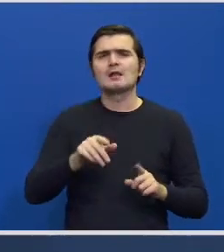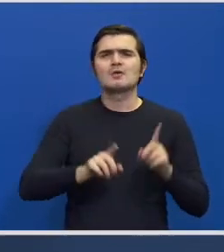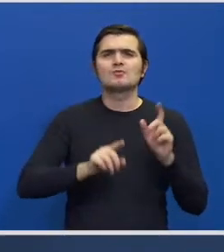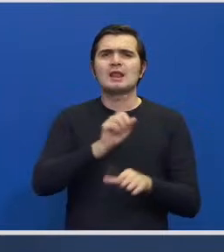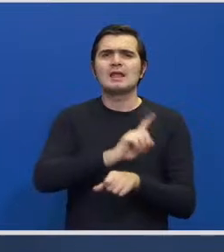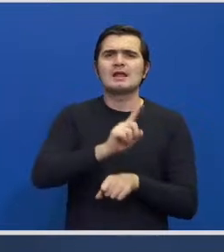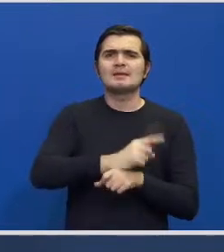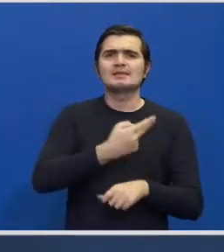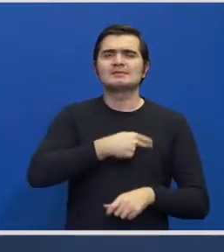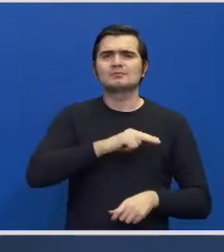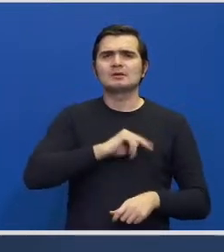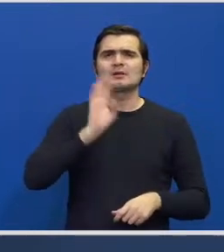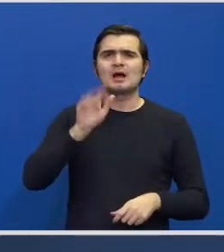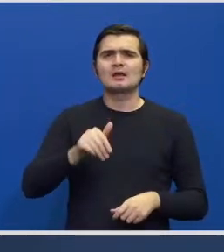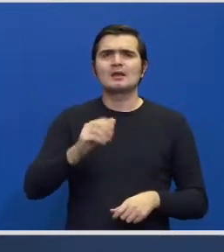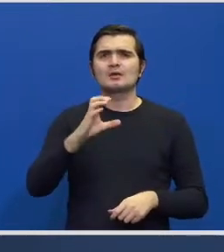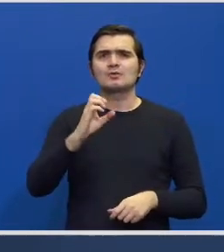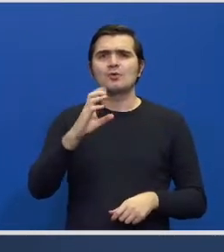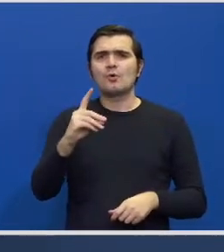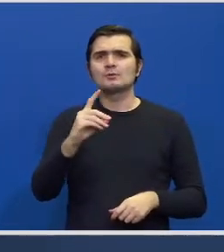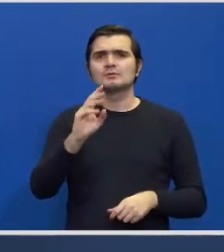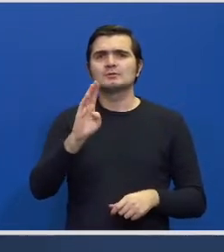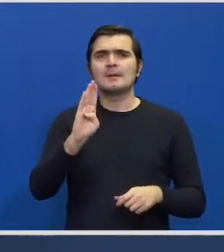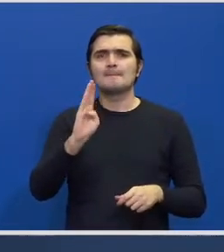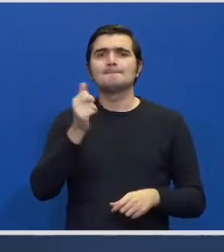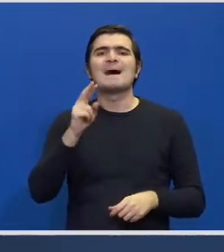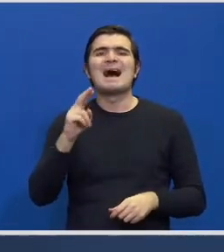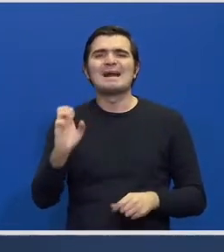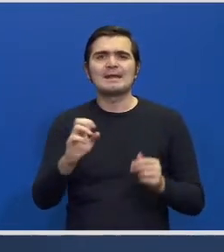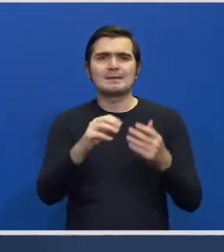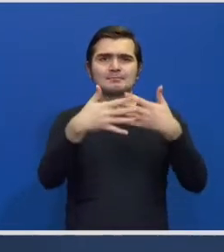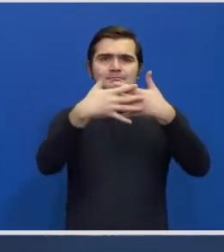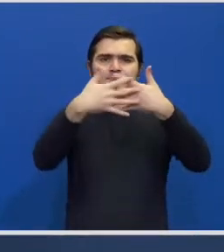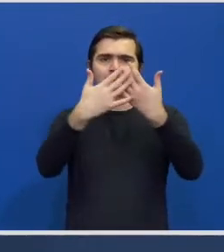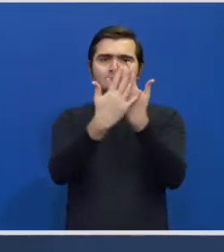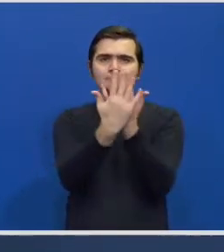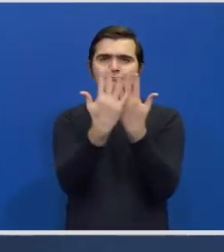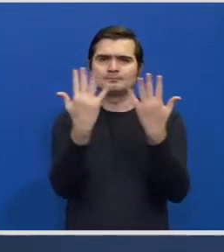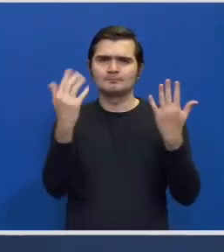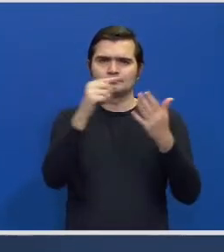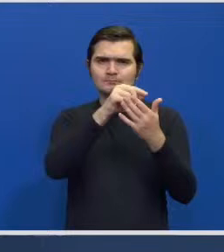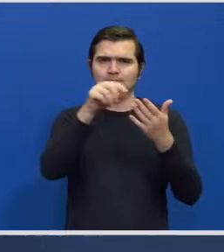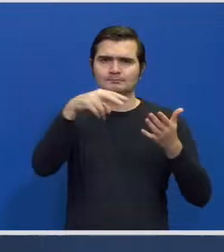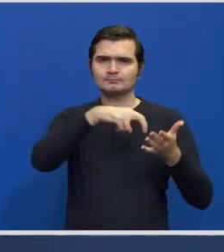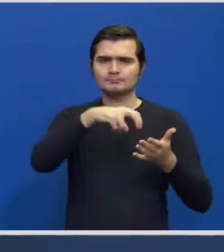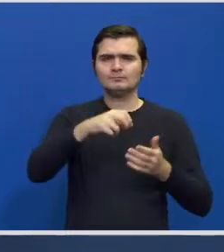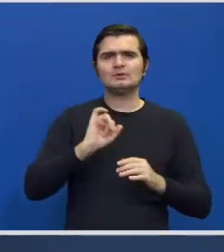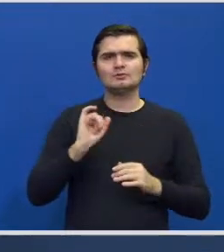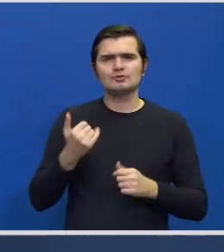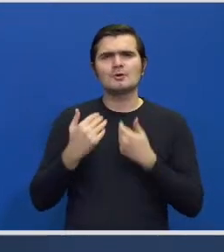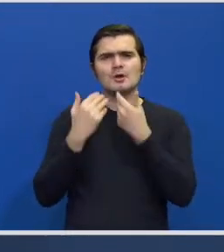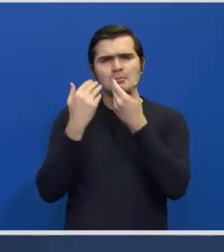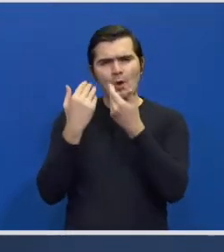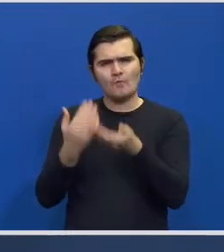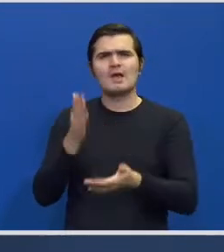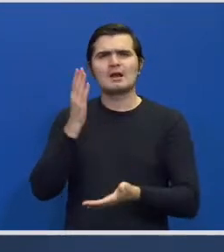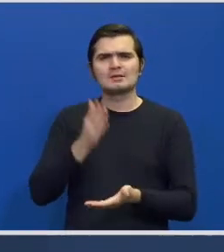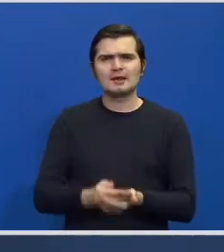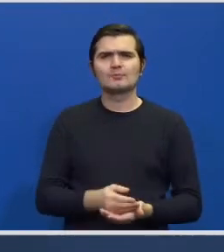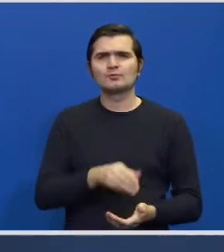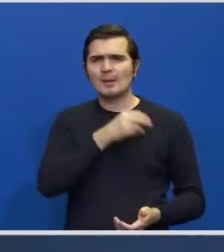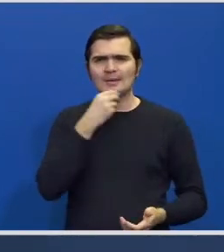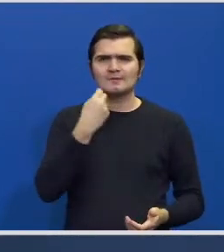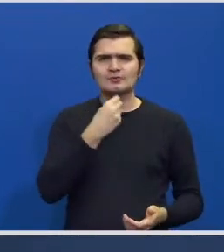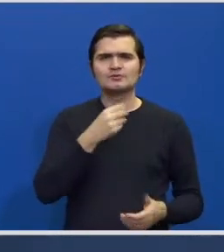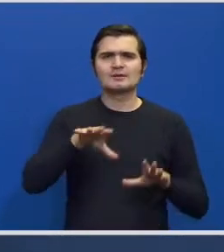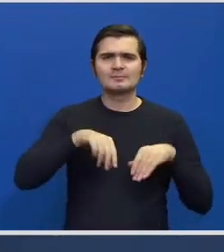de securitate, respectiv cod de bară, dă dreptul beneficiarului, așa cum am